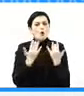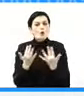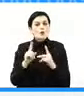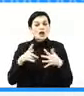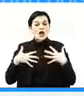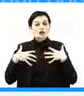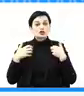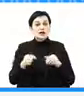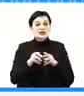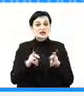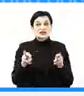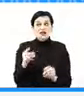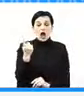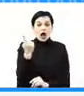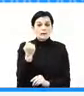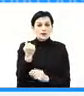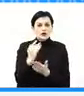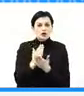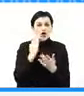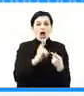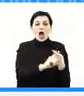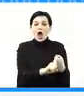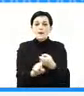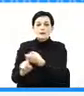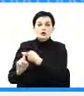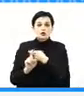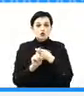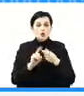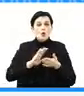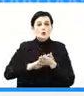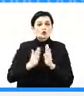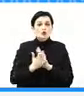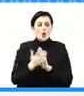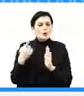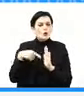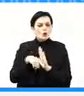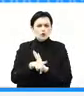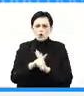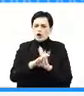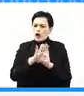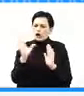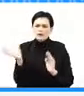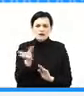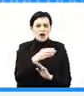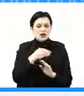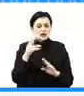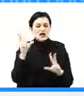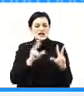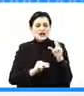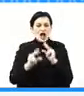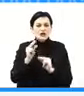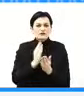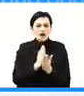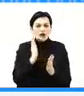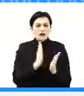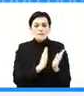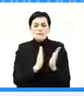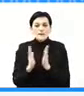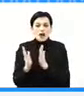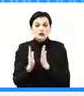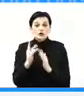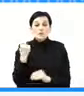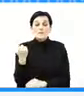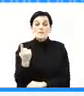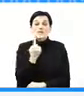ჯანდაცვის სამინისტროდან, ეპიდემიოლოგიური მდგომარეობიდან გამომდინარე, ყველაფერის გათვალისწინება ხდება მაქსიმალურად. პირველი,